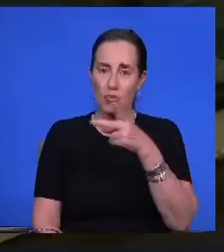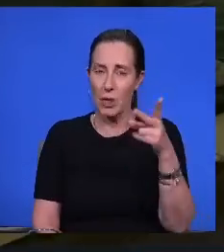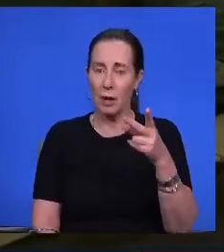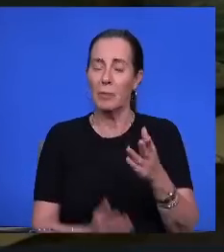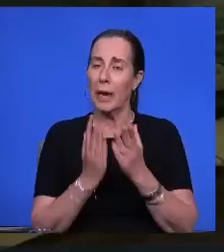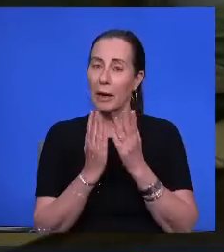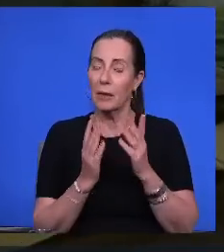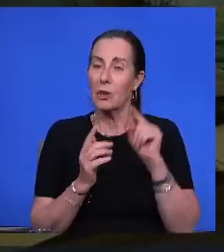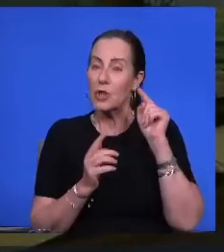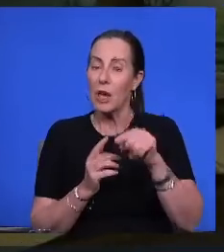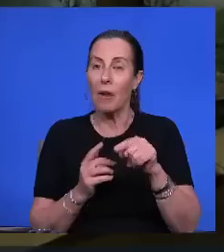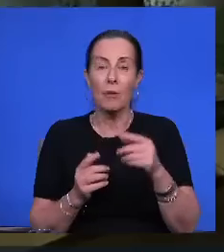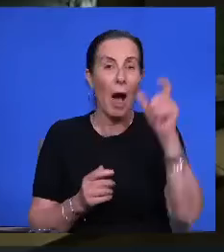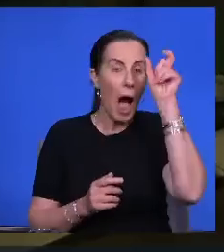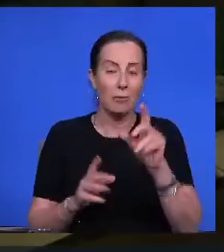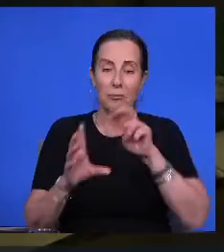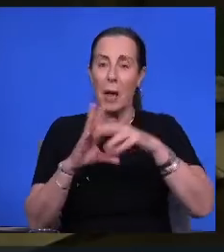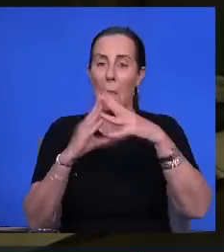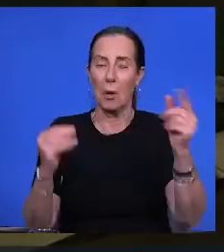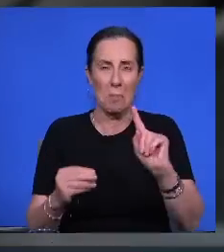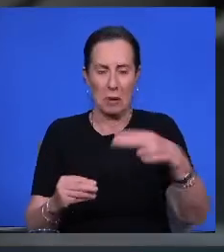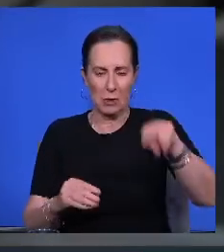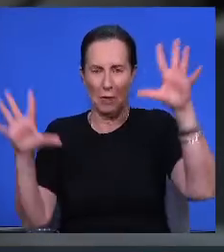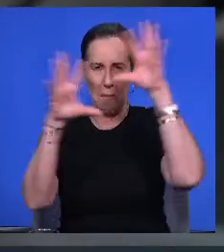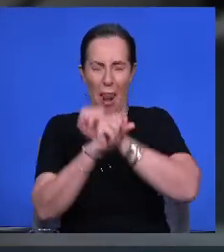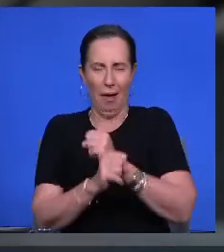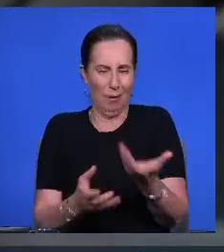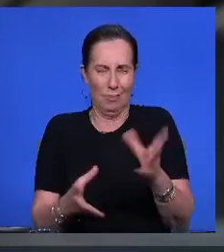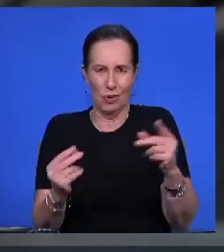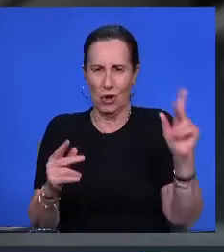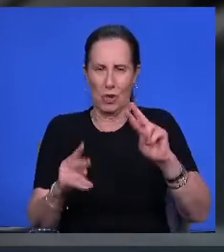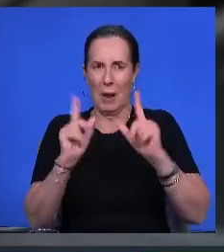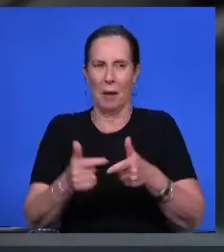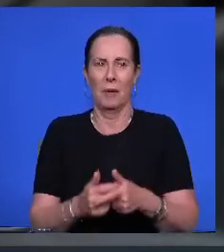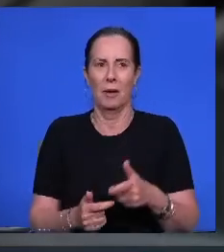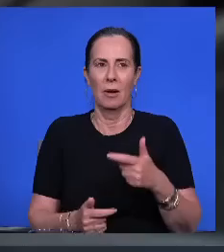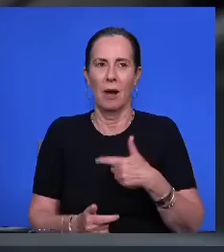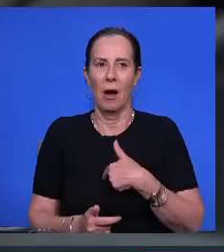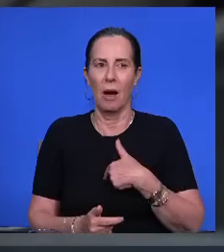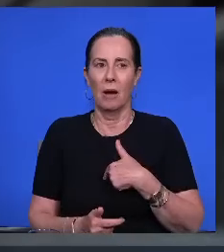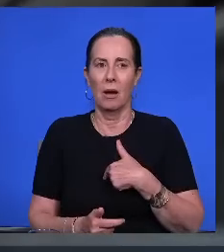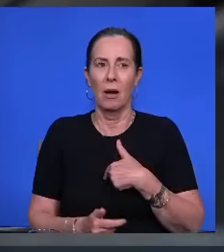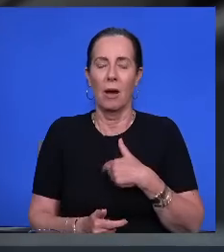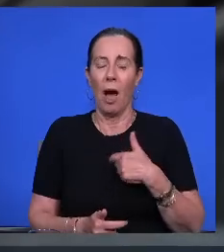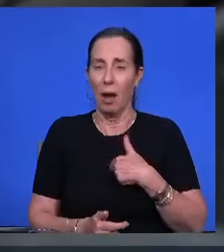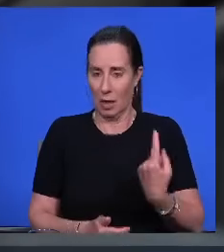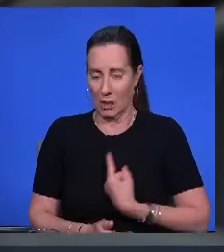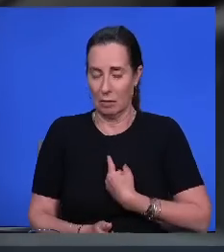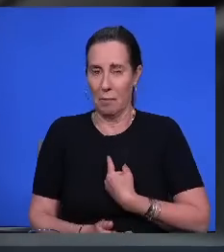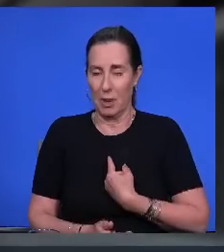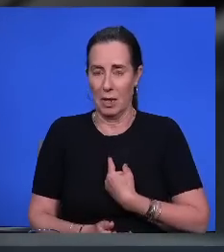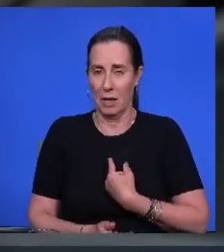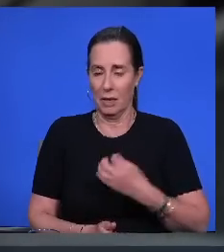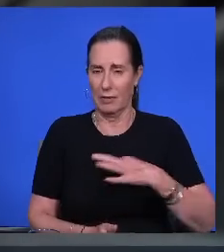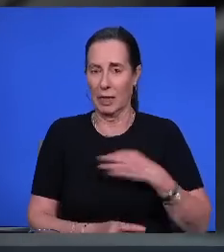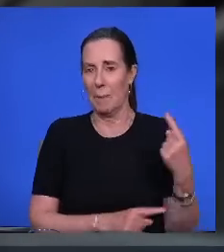נוסע, אבל מי יסתובב ברחובות בלילה של מלחמה? אני נפגע קסם, ואני עדיין עומד על המונית.